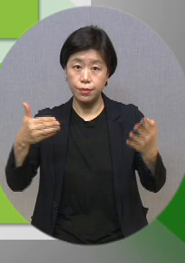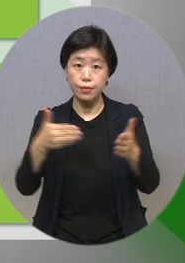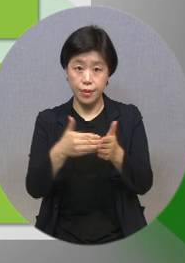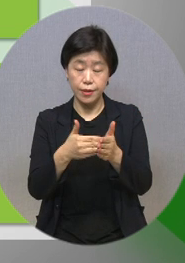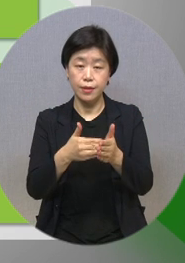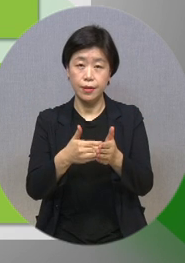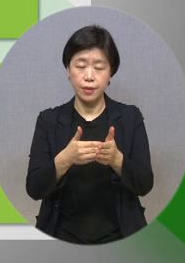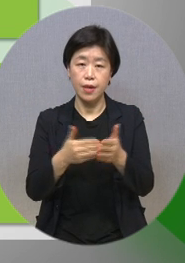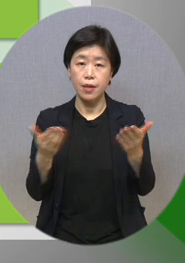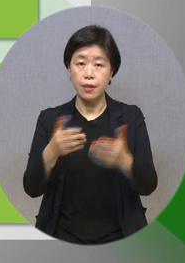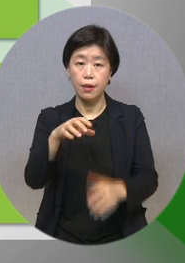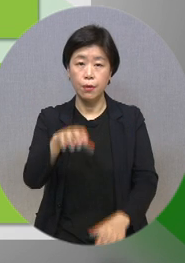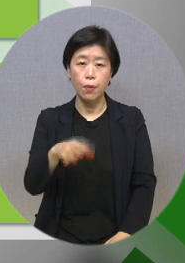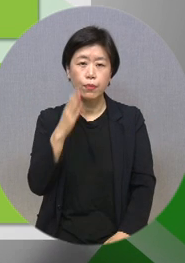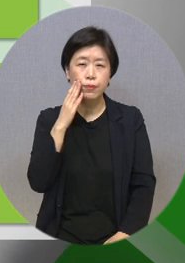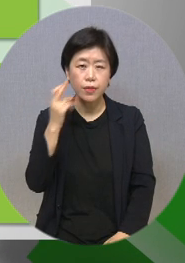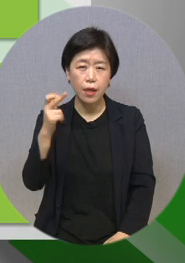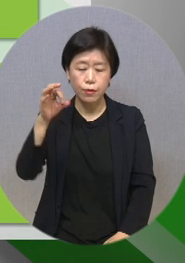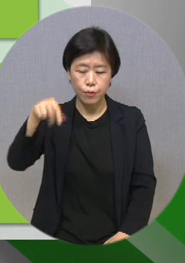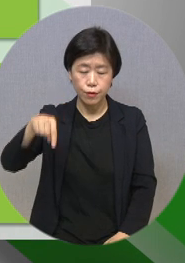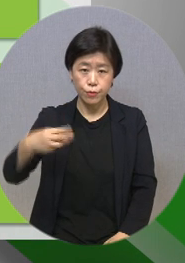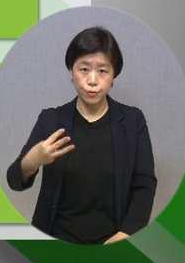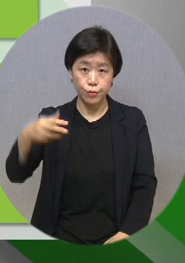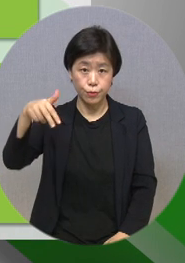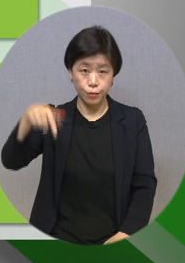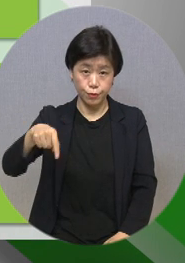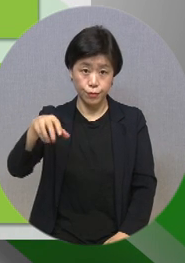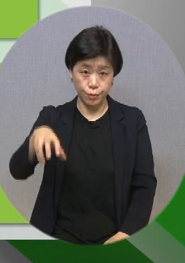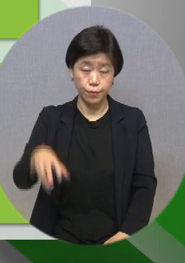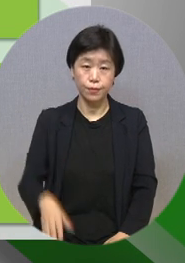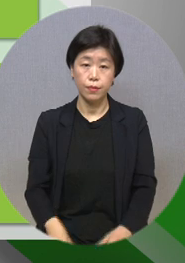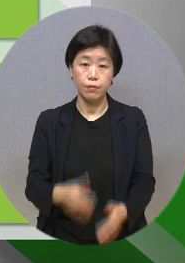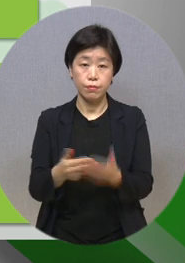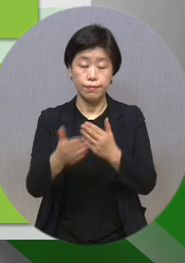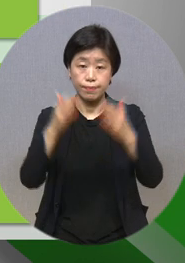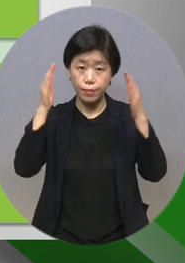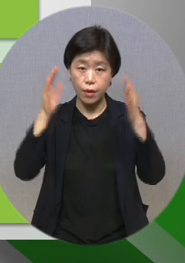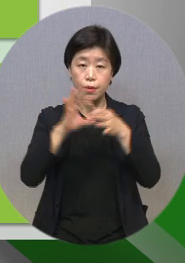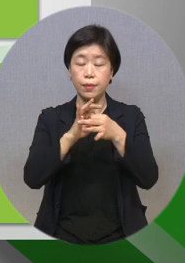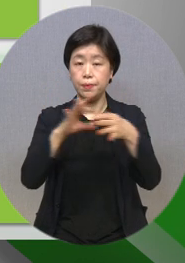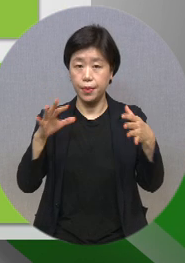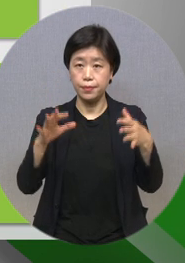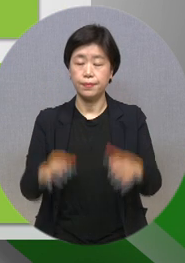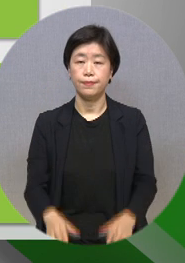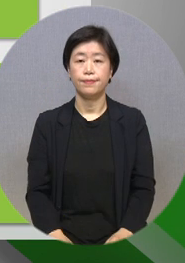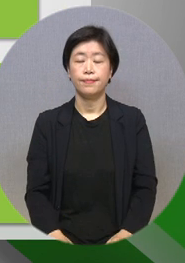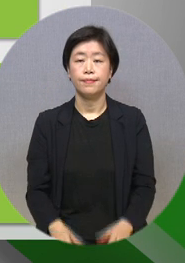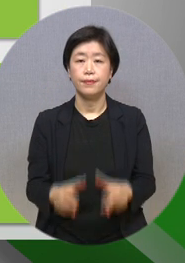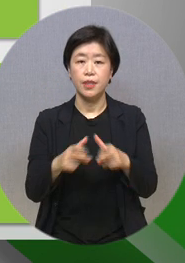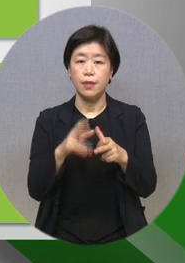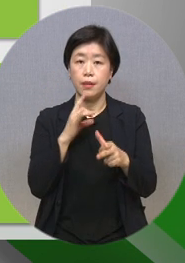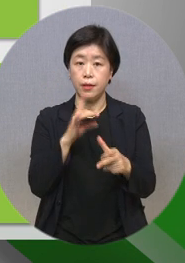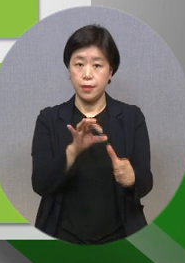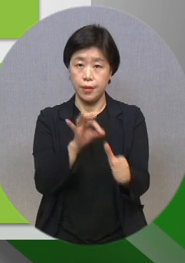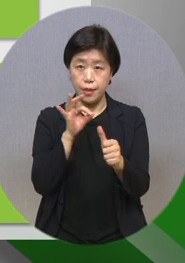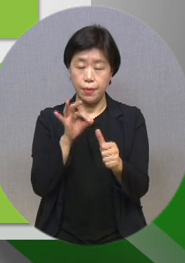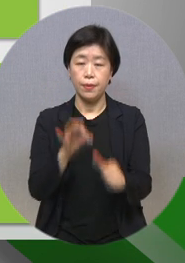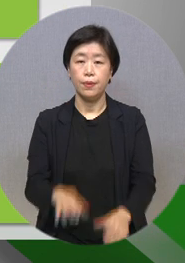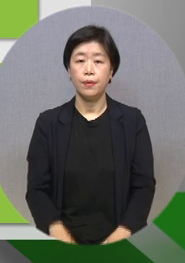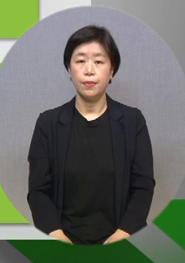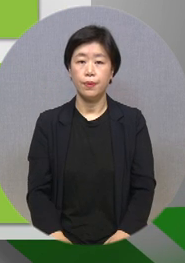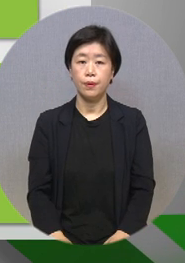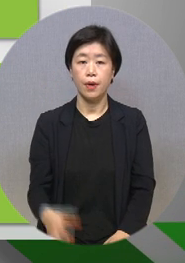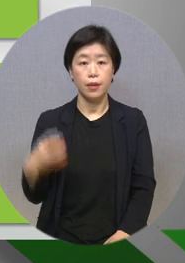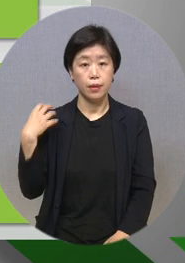근무지는 울산광역시 울주군입니다. 경력과 학력은 무관하며 상용직을 채용합니다. 장애인만